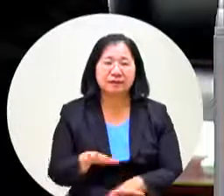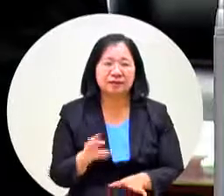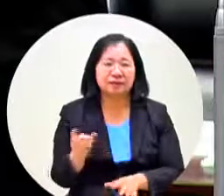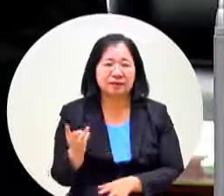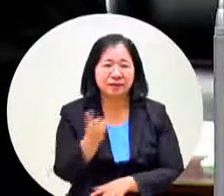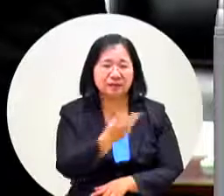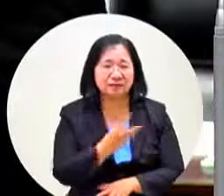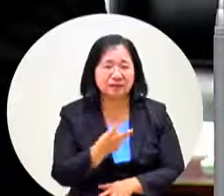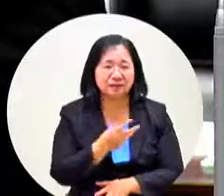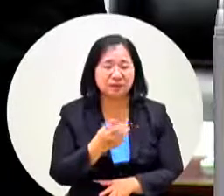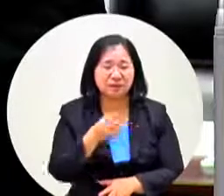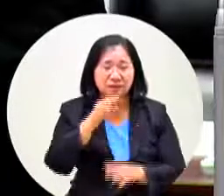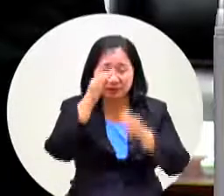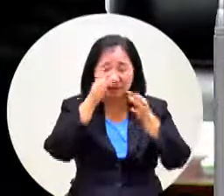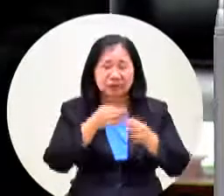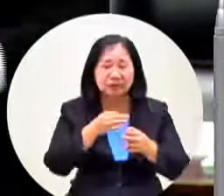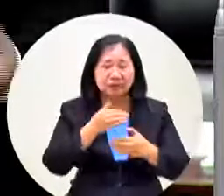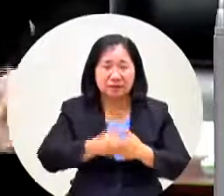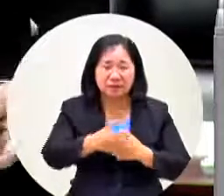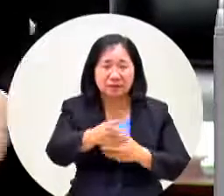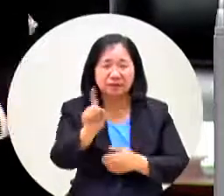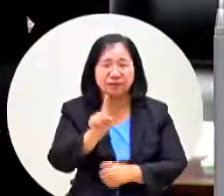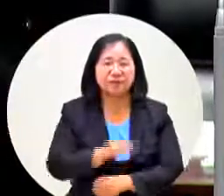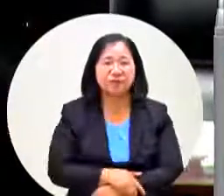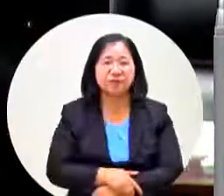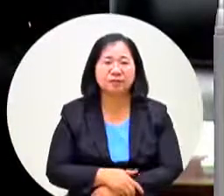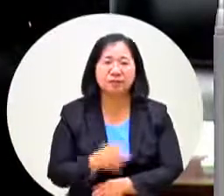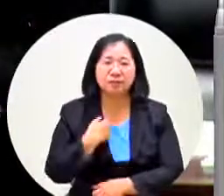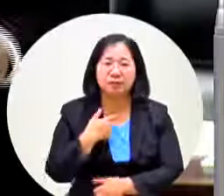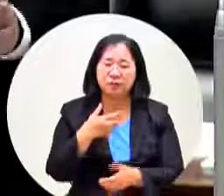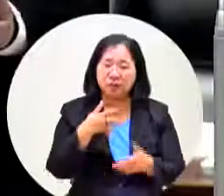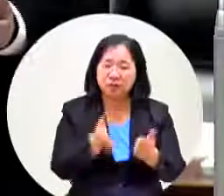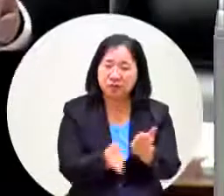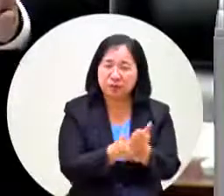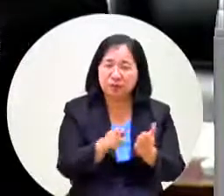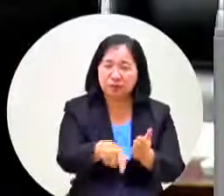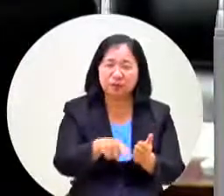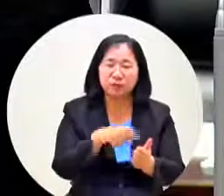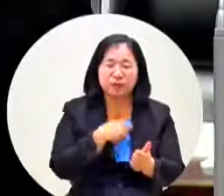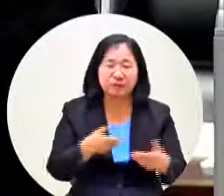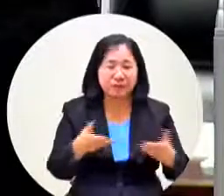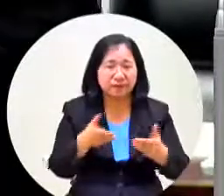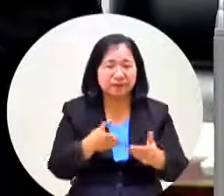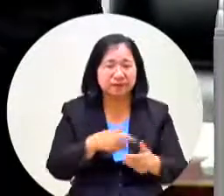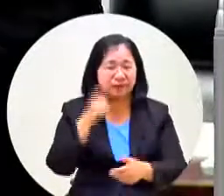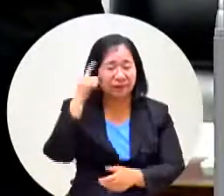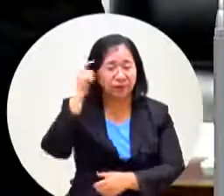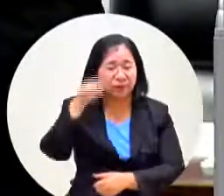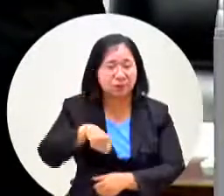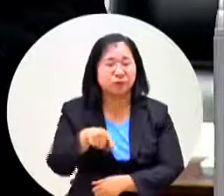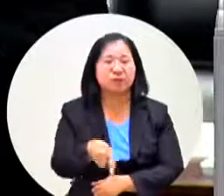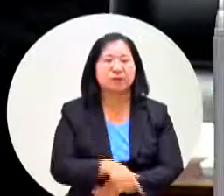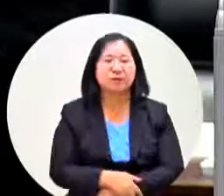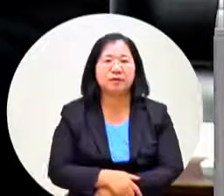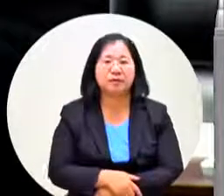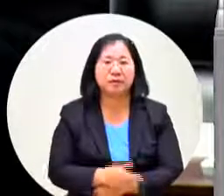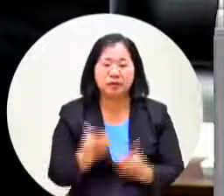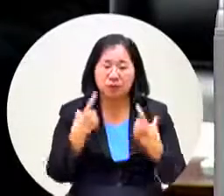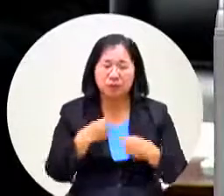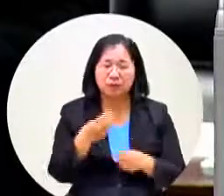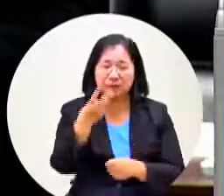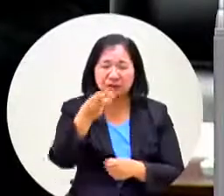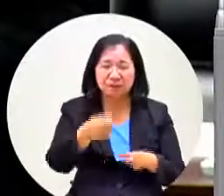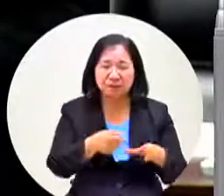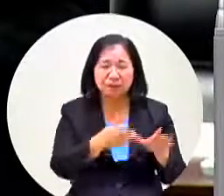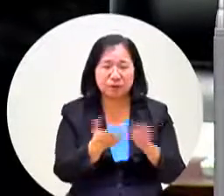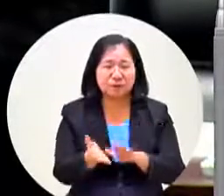个3公顷以上哈，3公顷可以提出来这个开发许可的案哈。那目前呢，三通这类检讨的进度哈，目前是